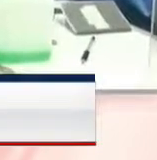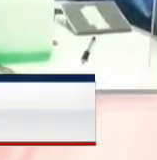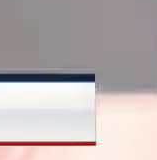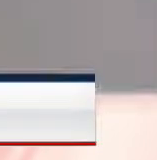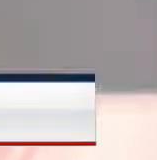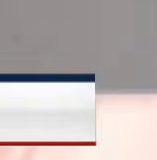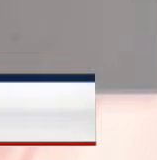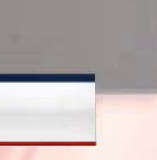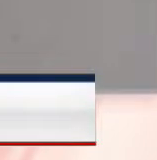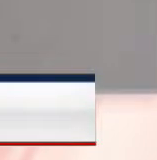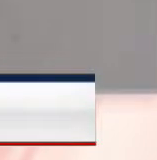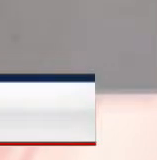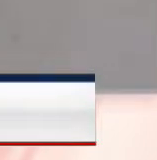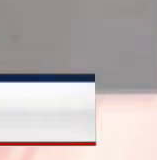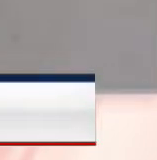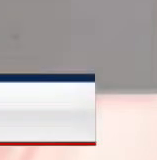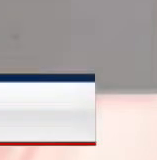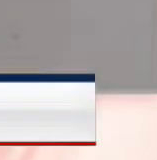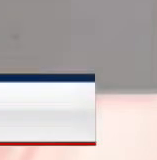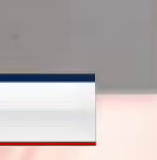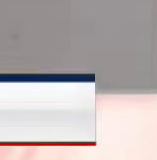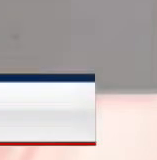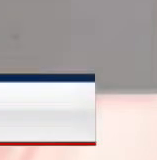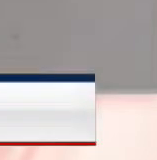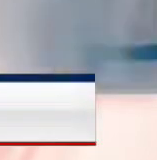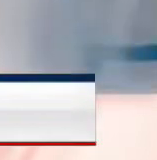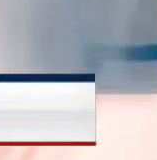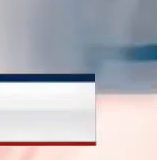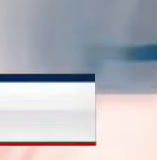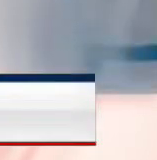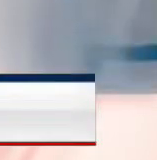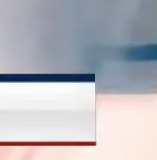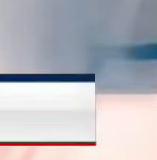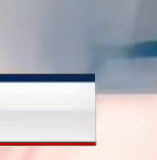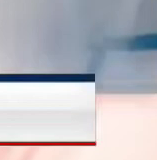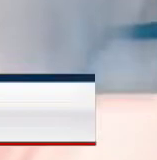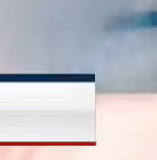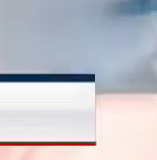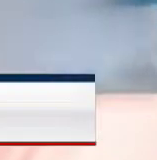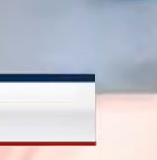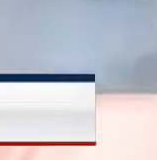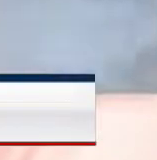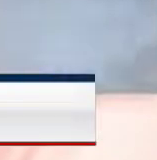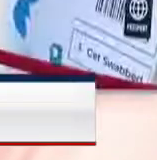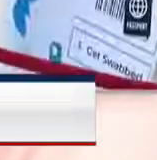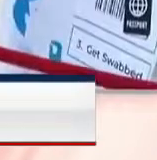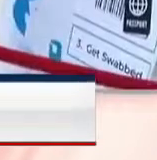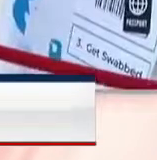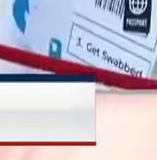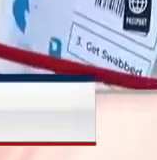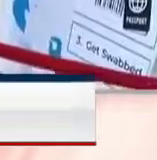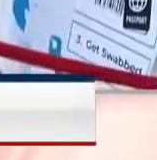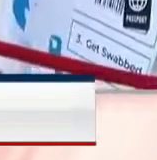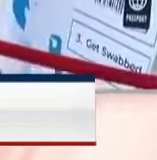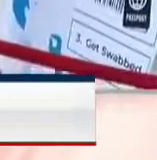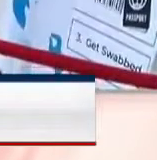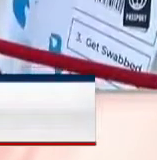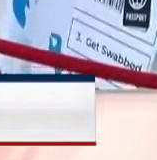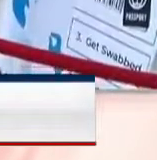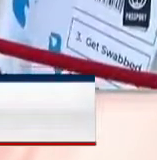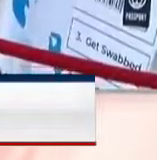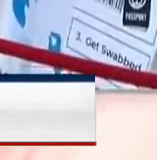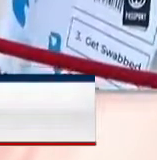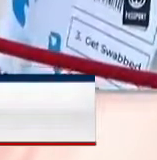mga laboratory noong weekend ay sarado. So, we will see within the next few days kung the plateau will hold